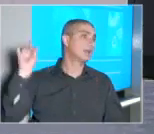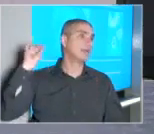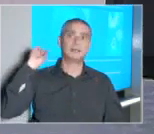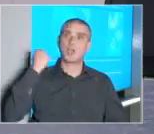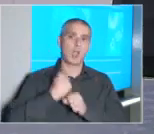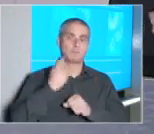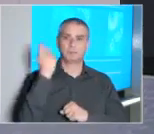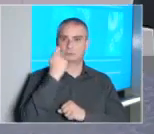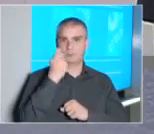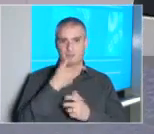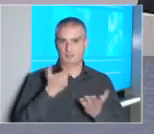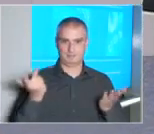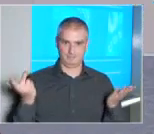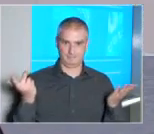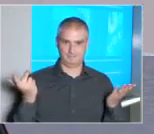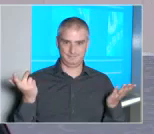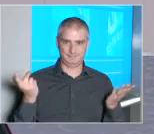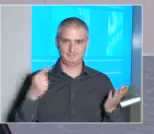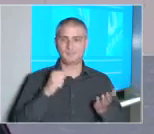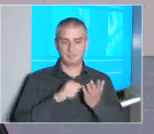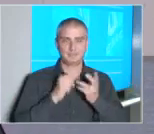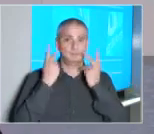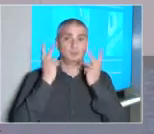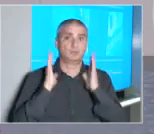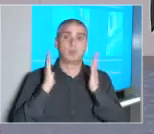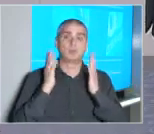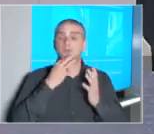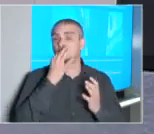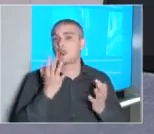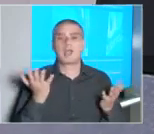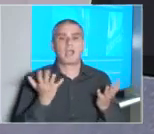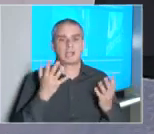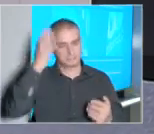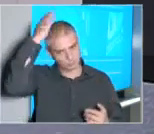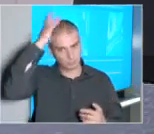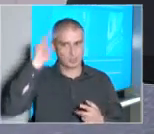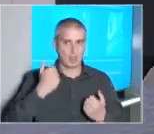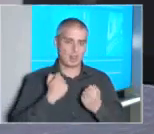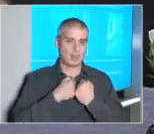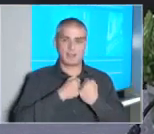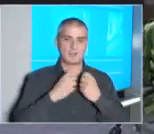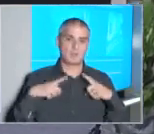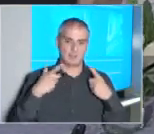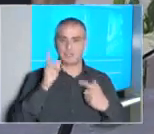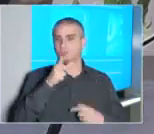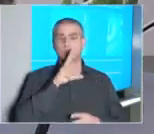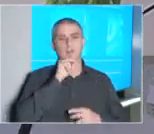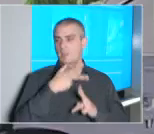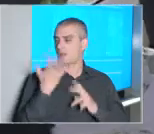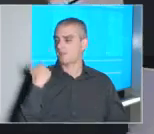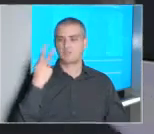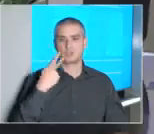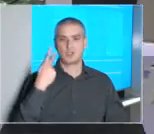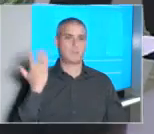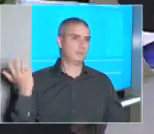גדולים שיש, תיק התחבורה. ולכן יש לזה משמעויות, השאלה היא איך סמוטריץ' יכול לחיות עם זה, האיש שדיבר רק לפני יומיים